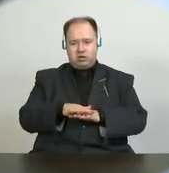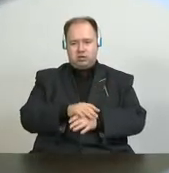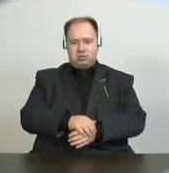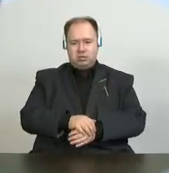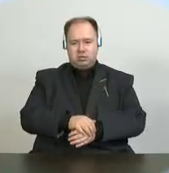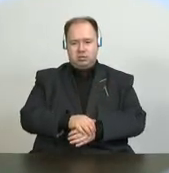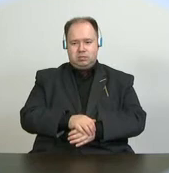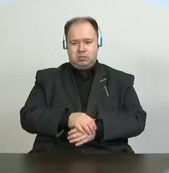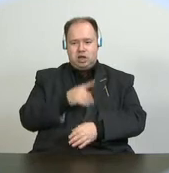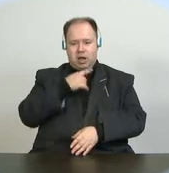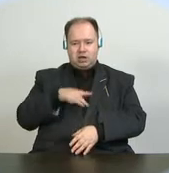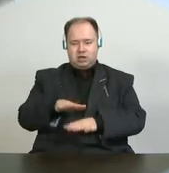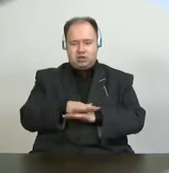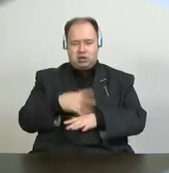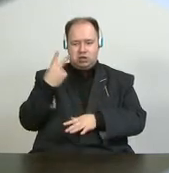мирового